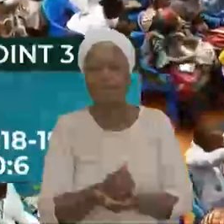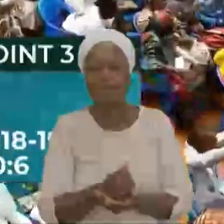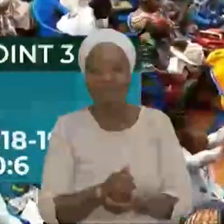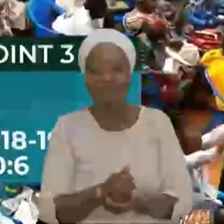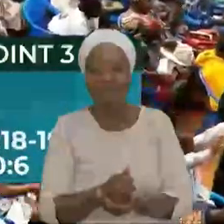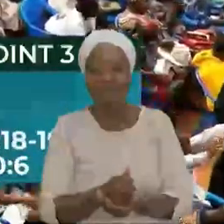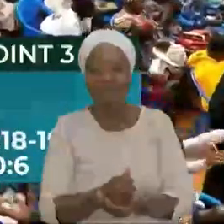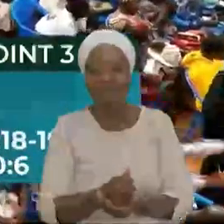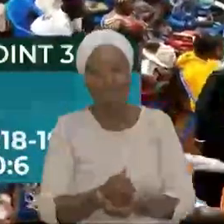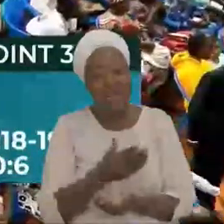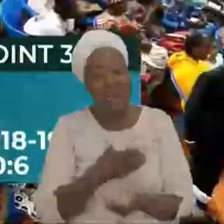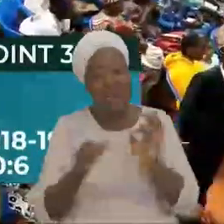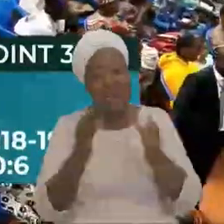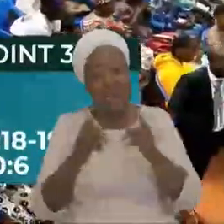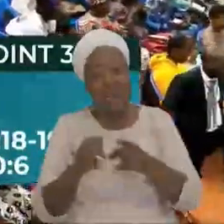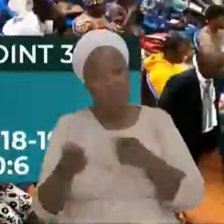amen.